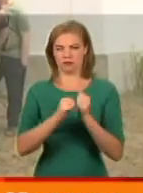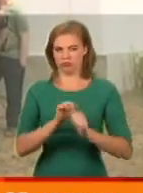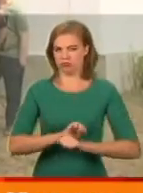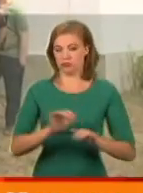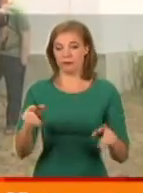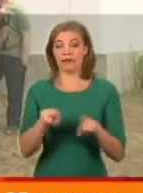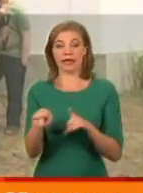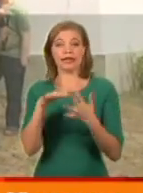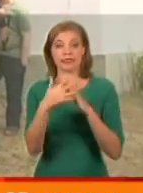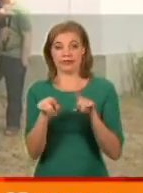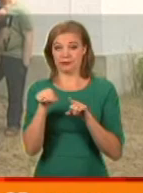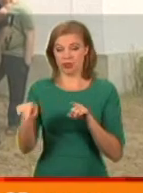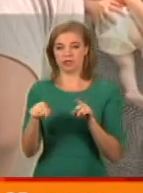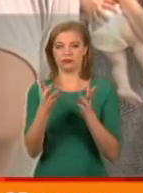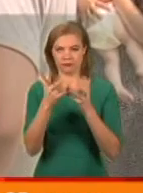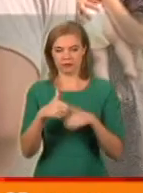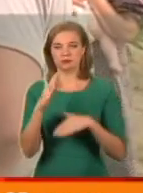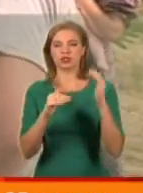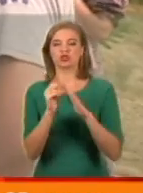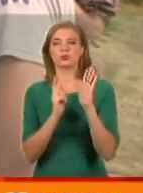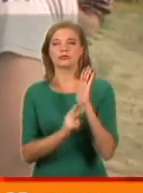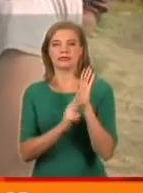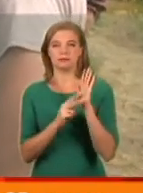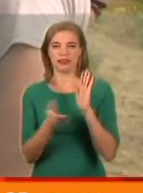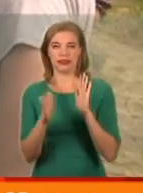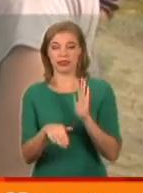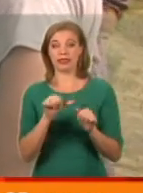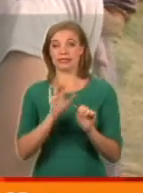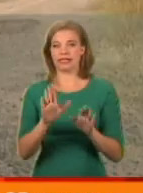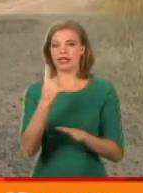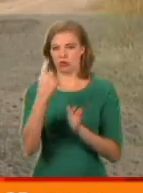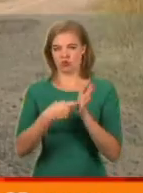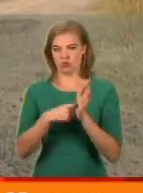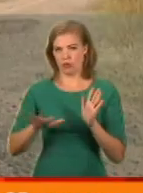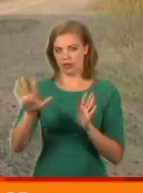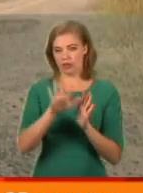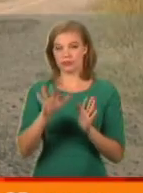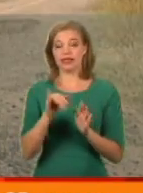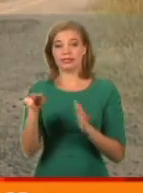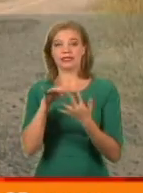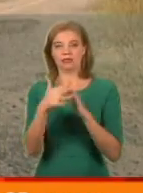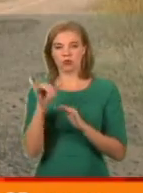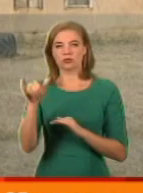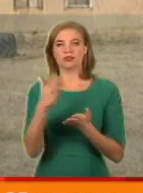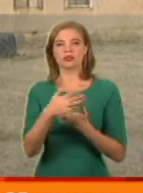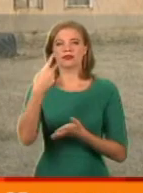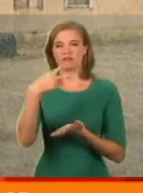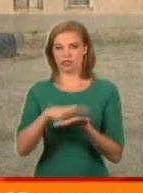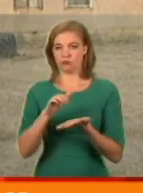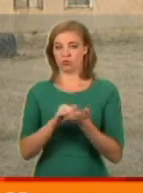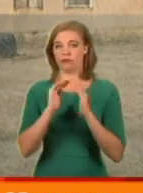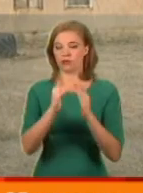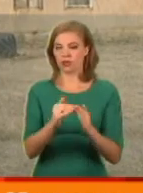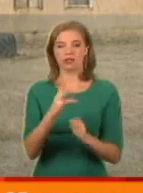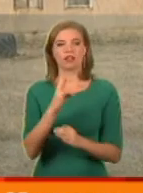Таких сіл та селищ, як це, волонтери нарахували майже 7 десятків на самій лише Донеччині. І Ольгинка з її 2 десятками зруйнованих хат –